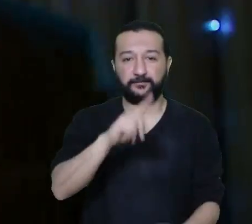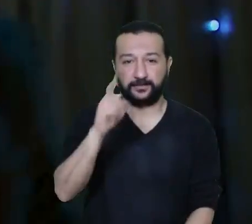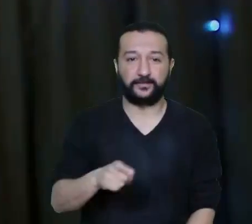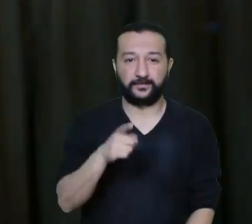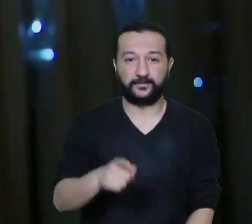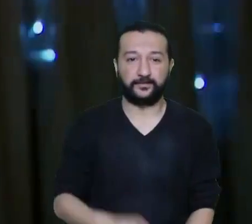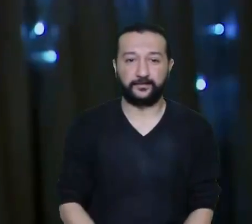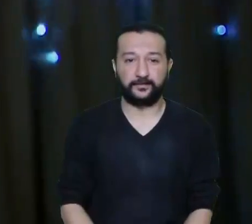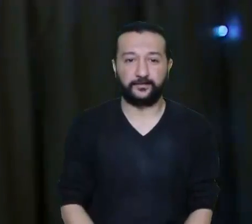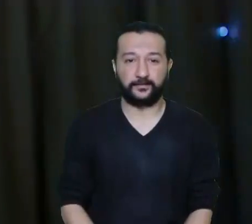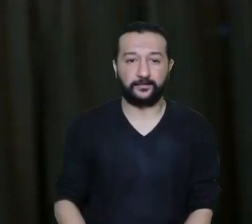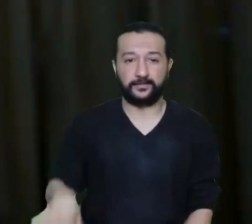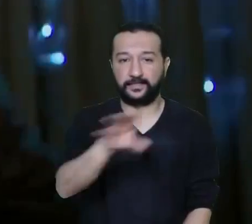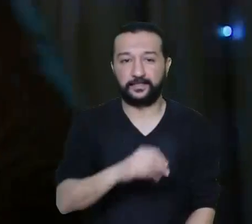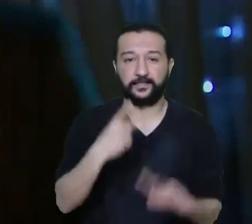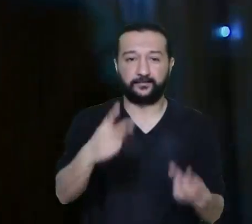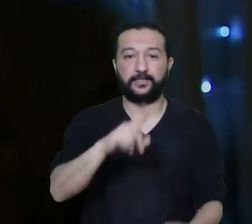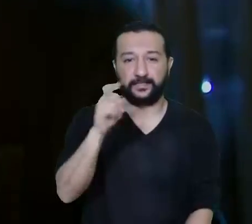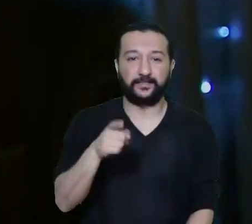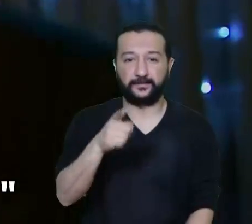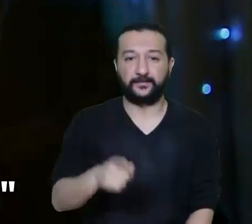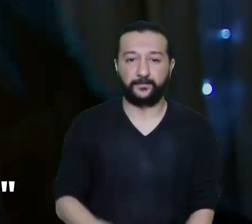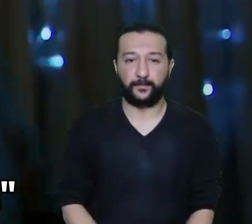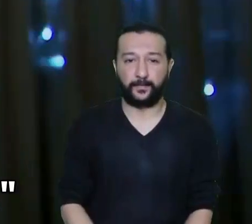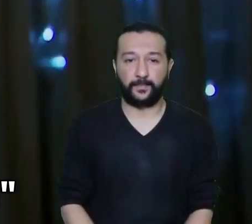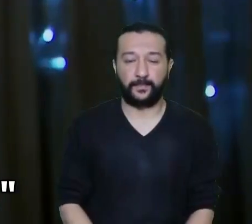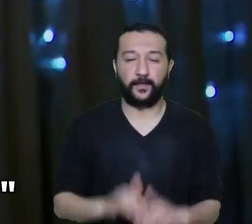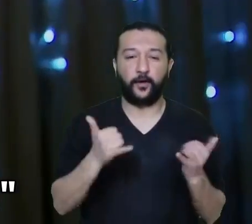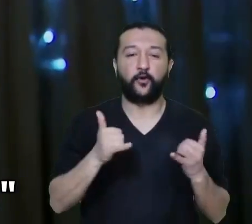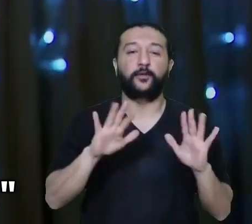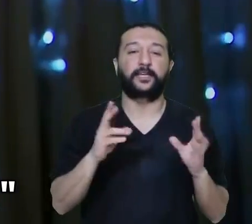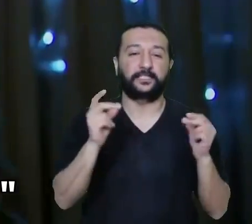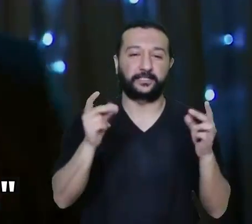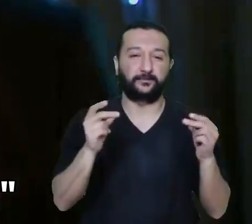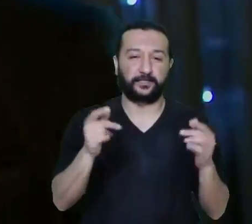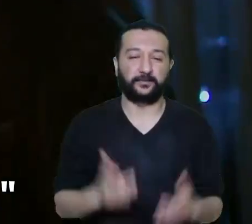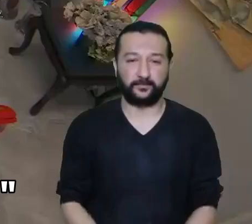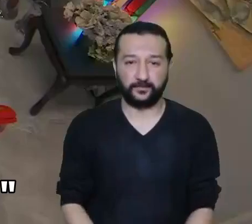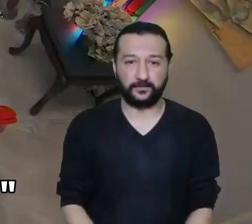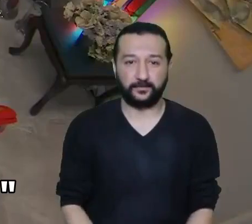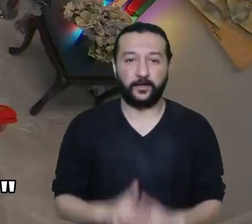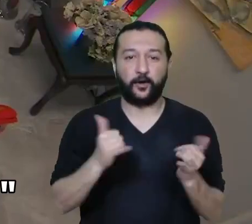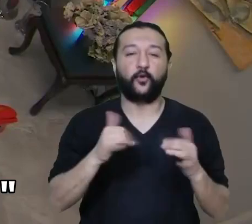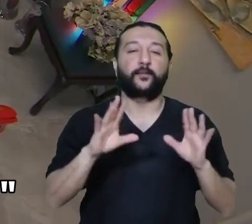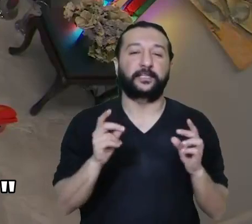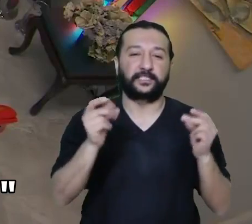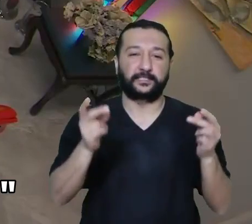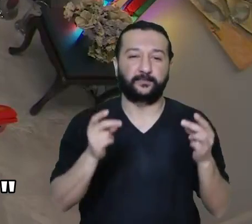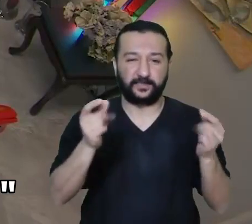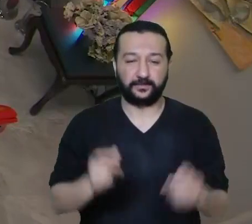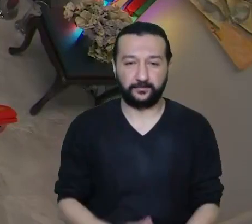senin mi? Jüri olduğu yerde gerdan hepsi kırıp oynuyor. Mi? Oynama şıkıdım şıkıdım. Oynama